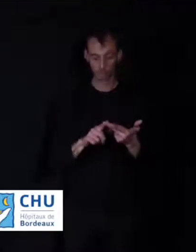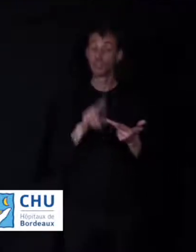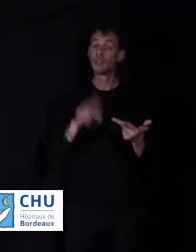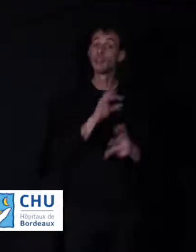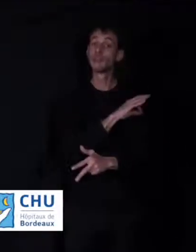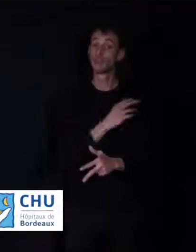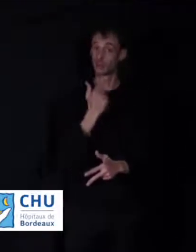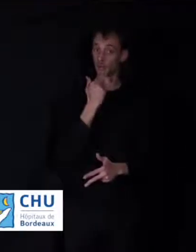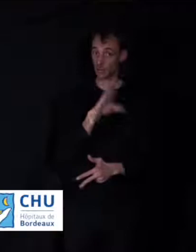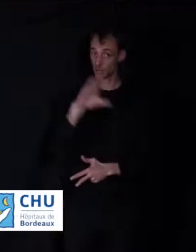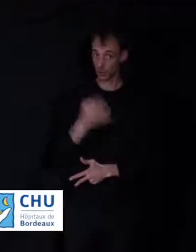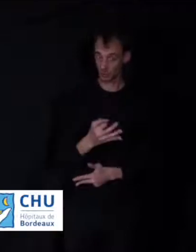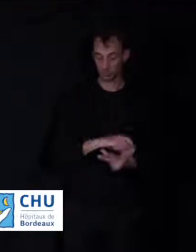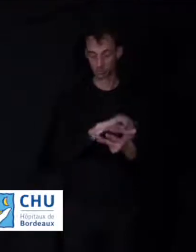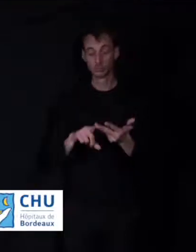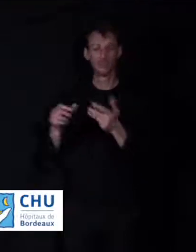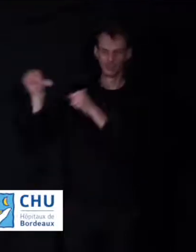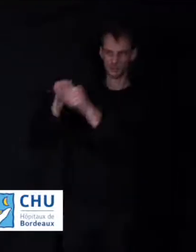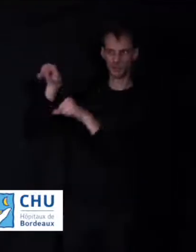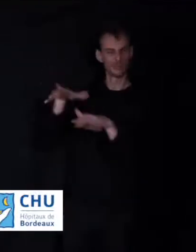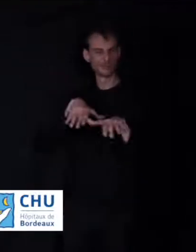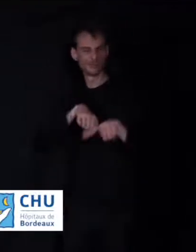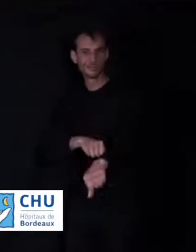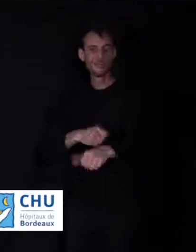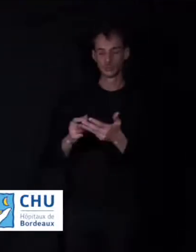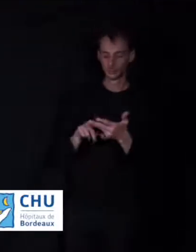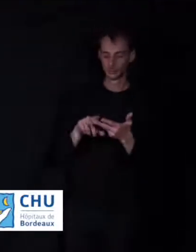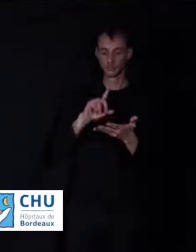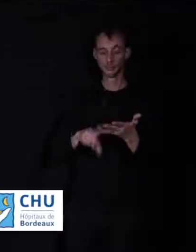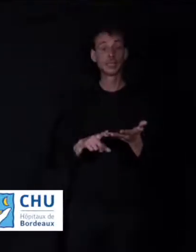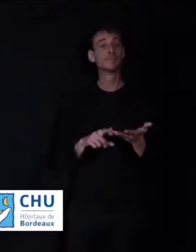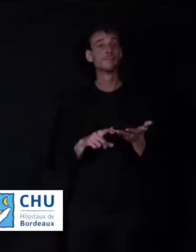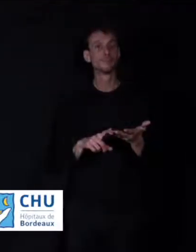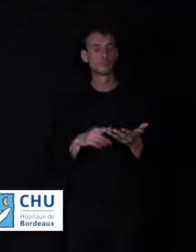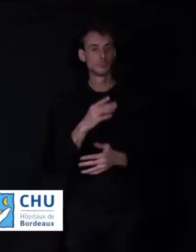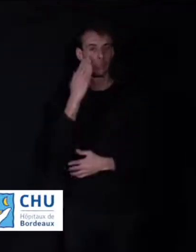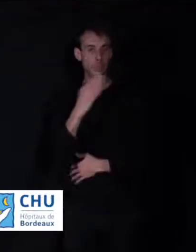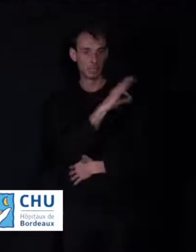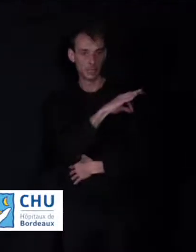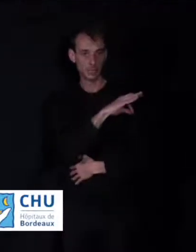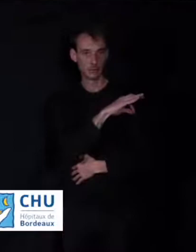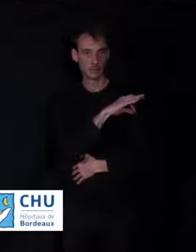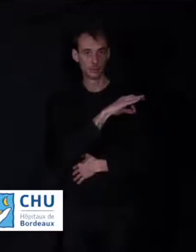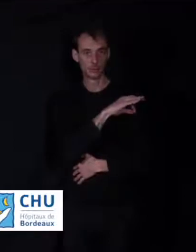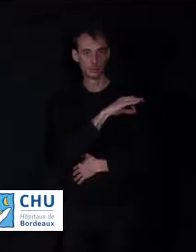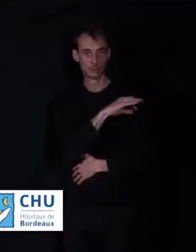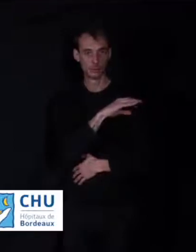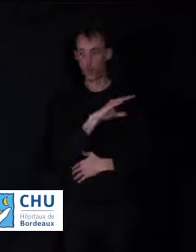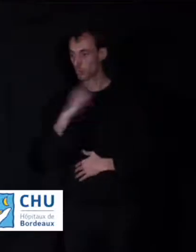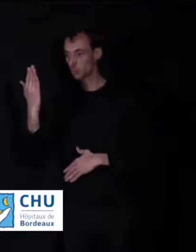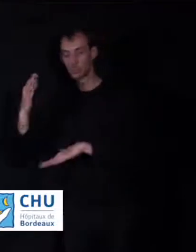le lobbying pharmaceutique, et enfin, le fait de vacciner va empêcher le corps de se protéger éventuellement contre